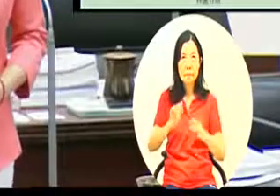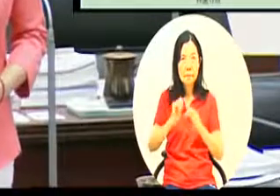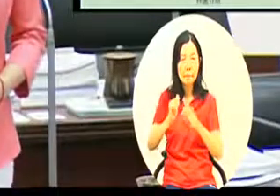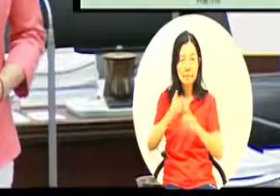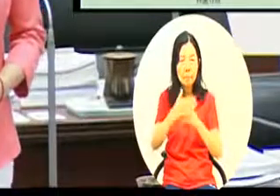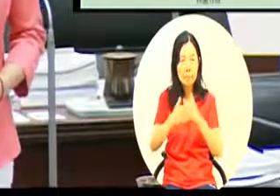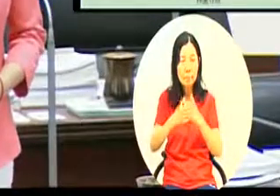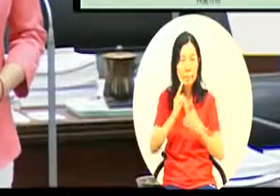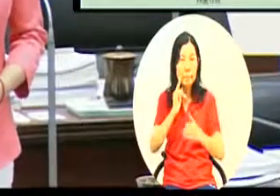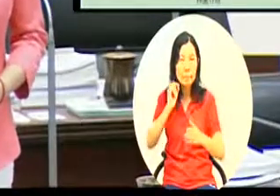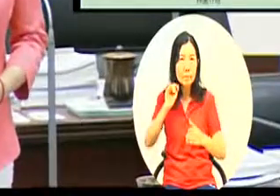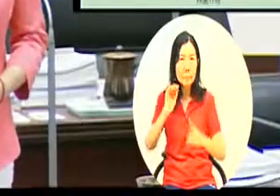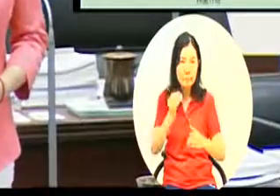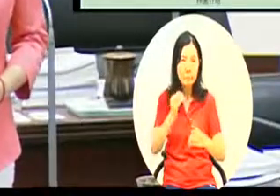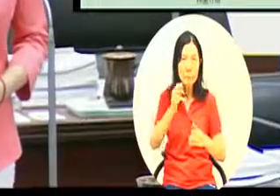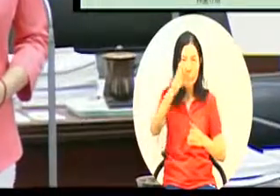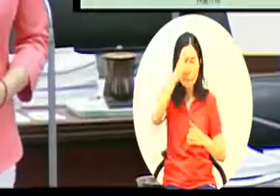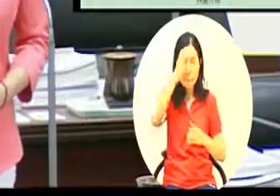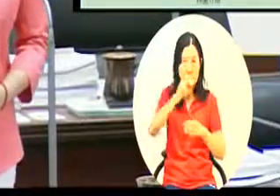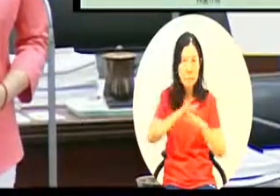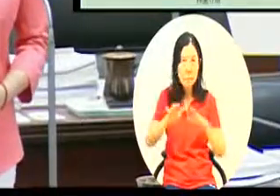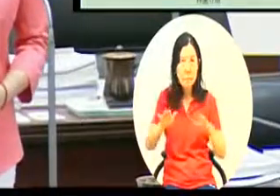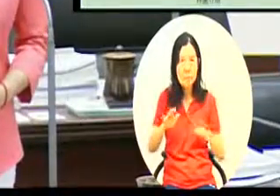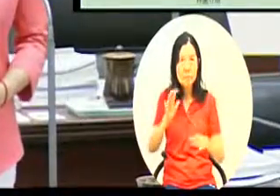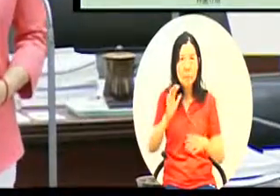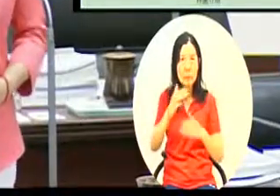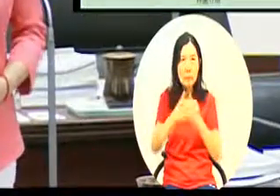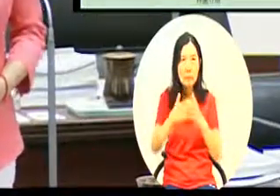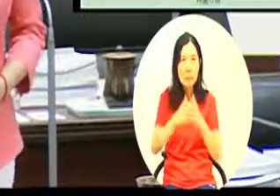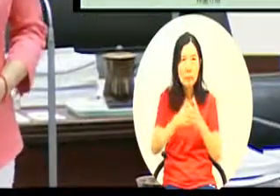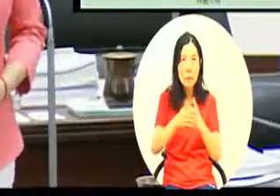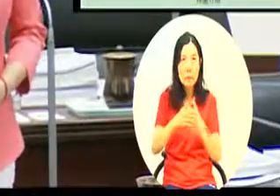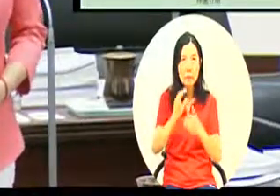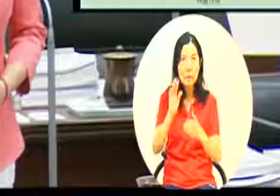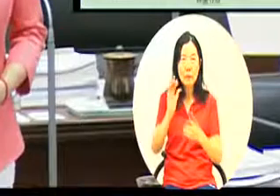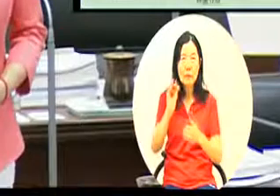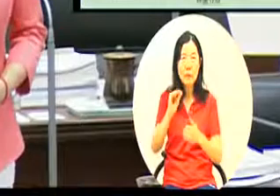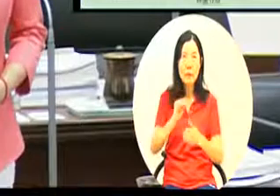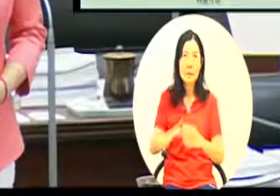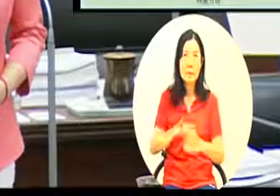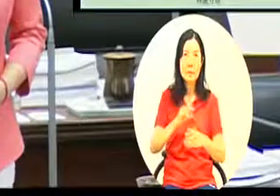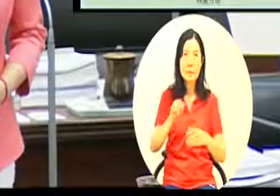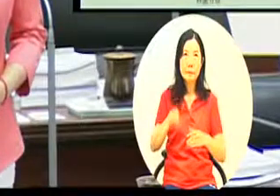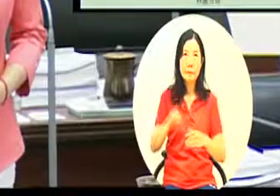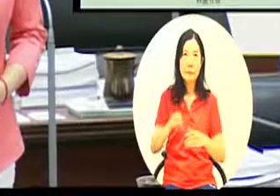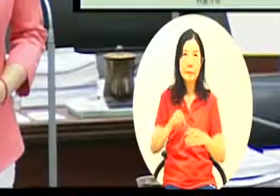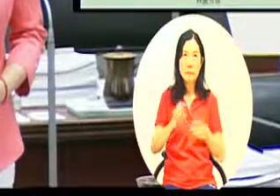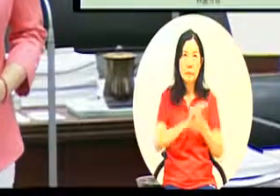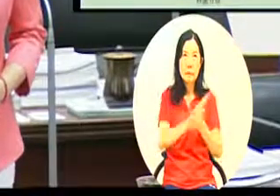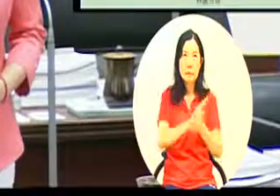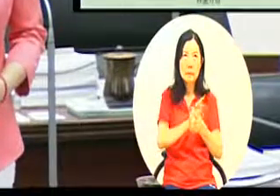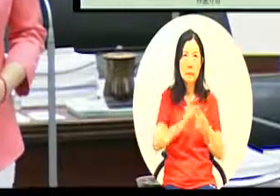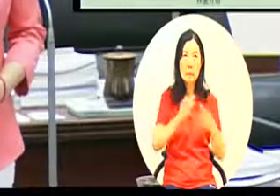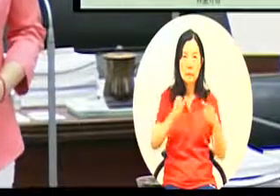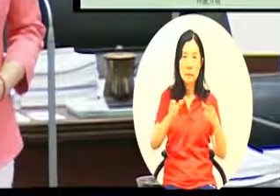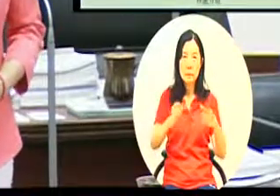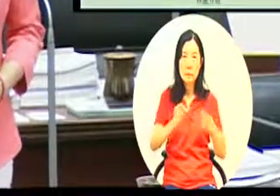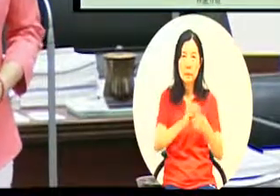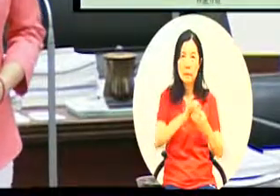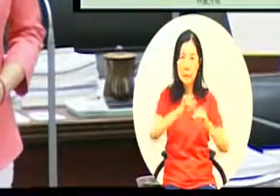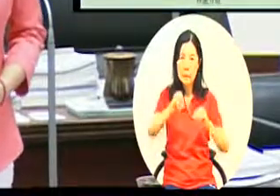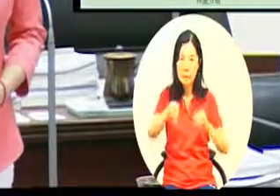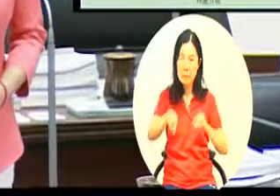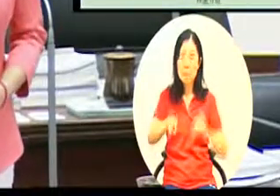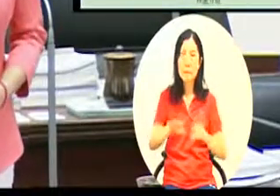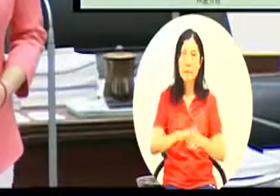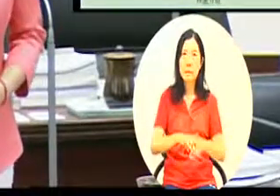姆，但是员警的安全有保障吗？这是一个以林园分局为例的，